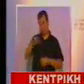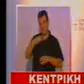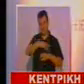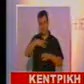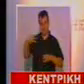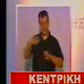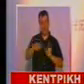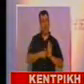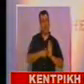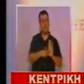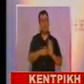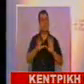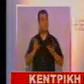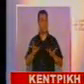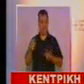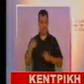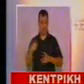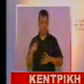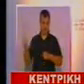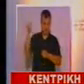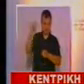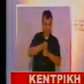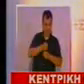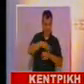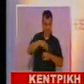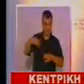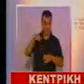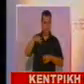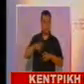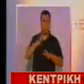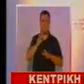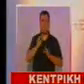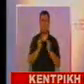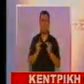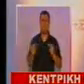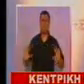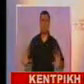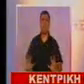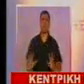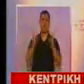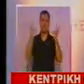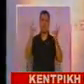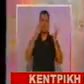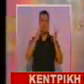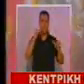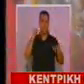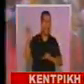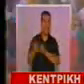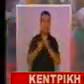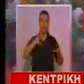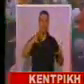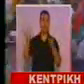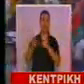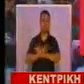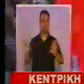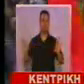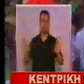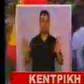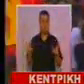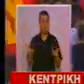την πιθανή έλευσή του στην κυβέρνηση ως ειρηνική επανάσταση, ως κοσμογονική αλλαγή, σαν να μην